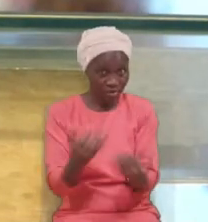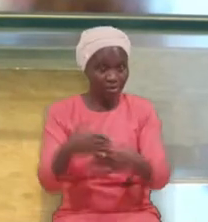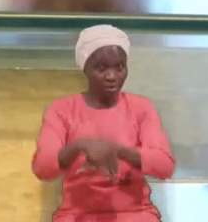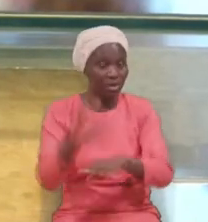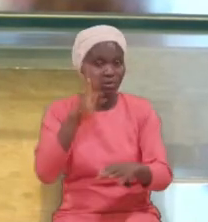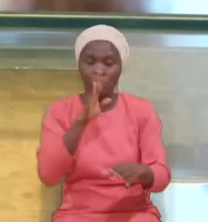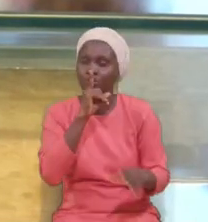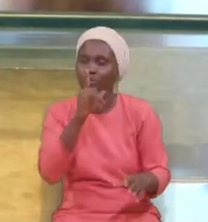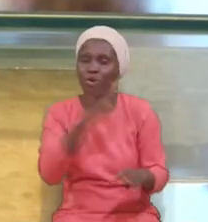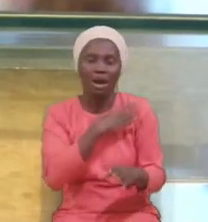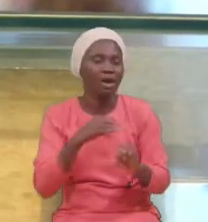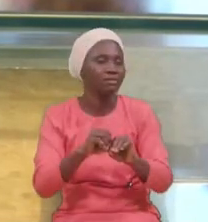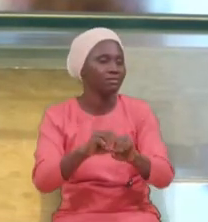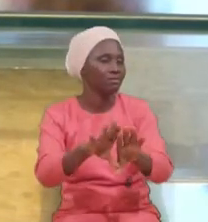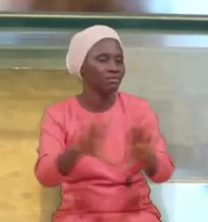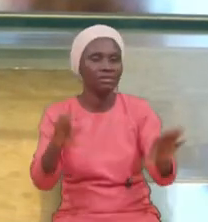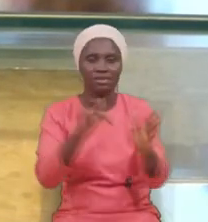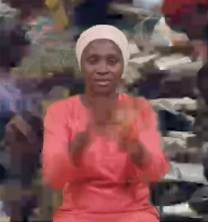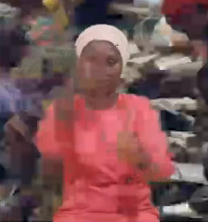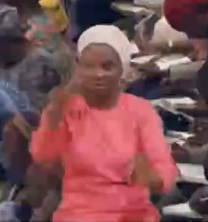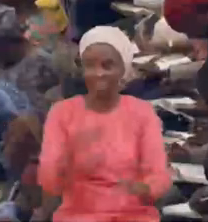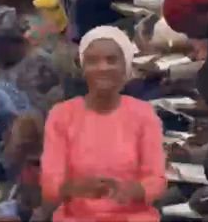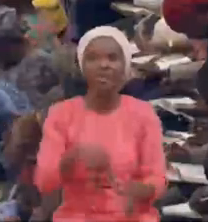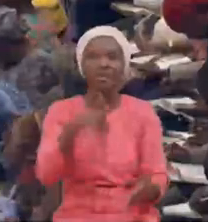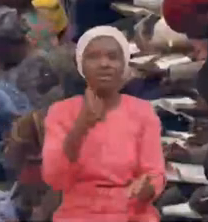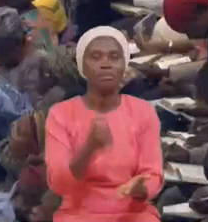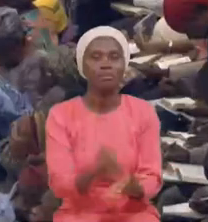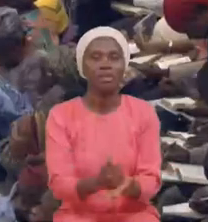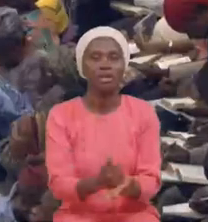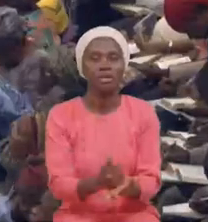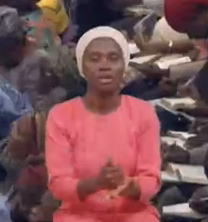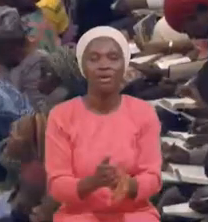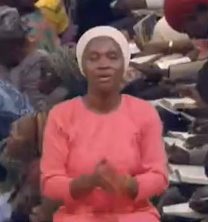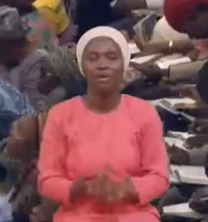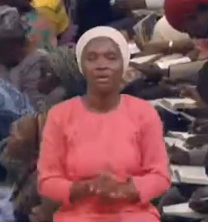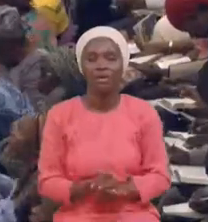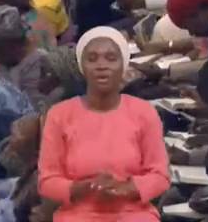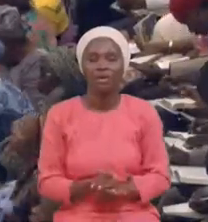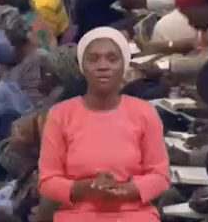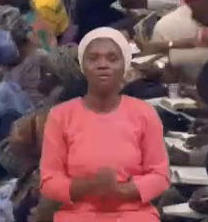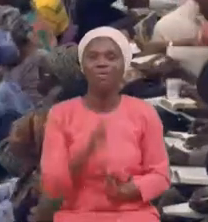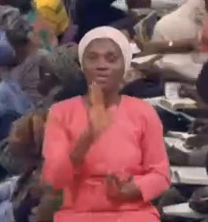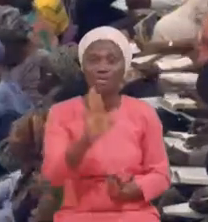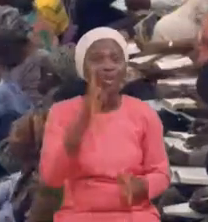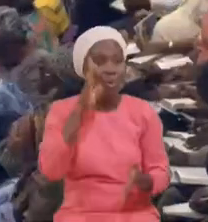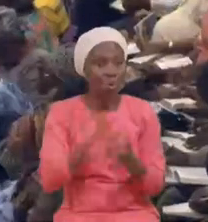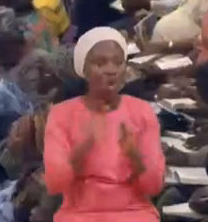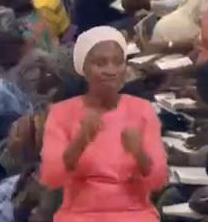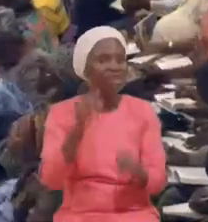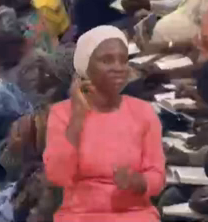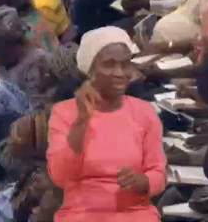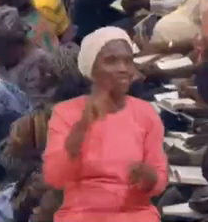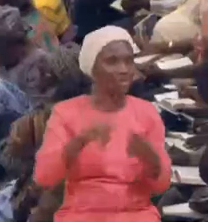jour sera réel et vérifiable au nom de Jésus-Christ. Votre femme peut